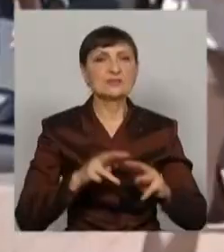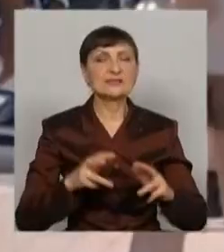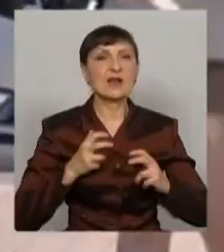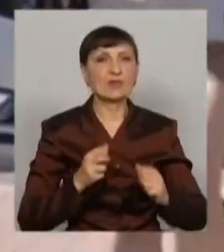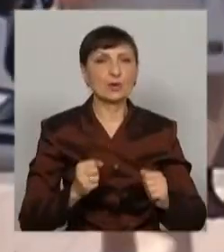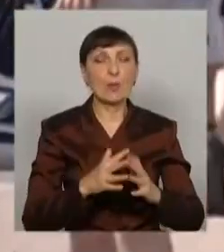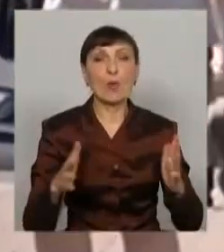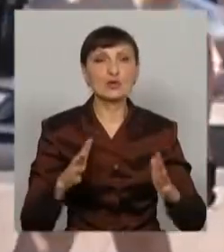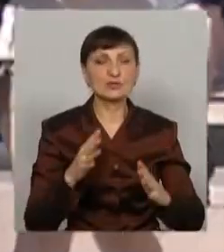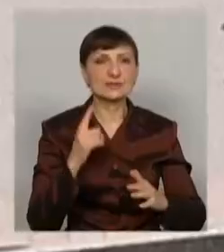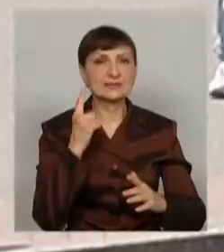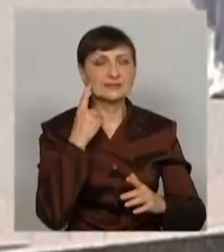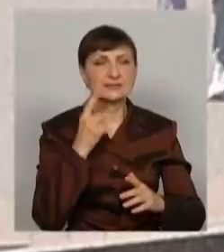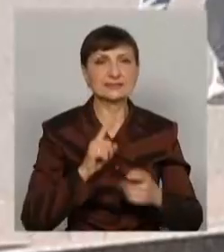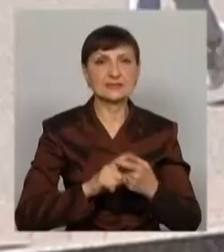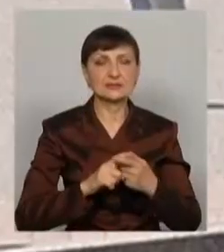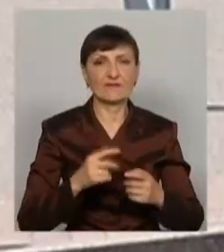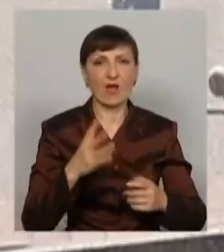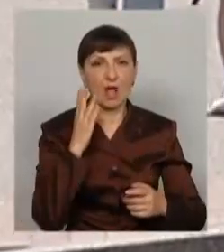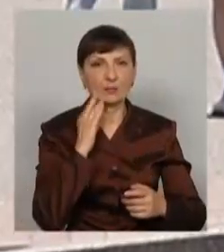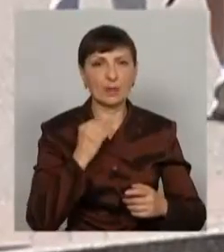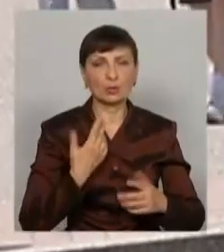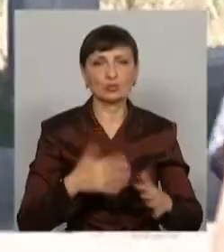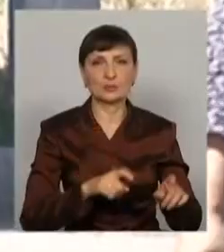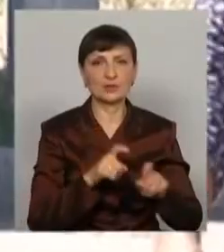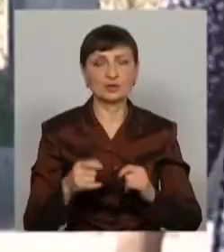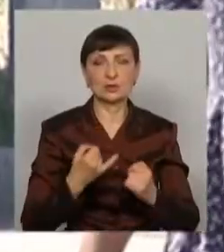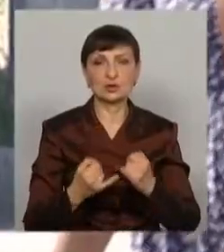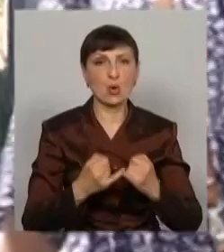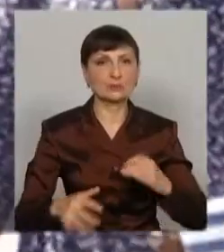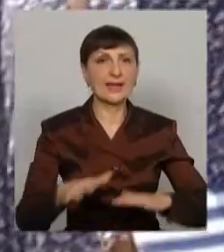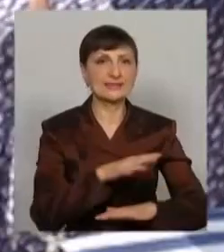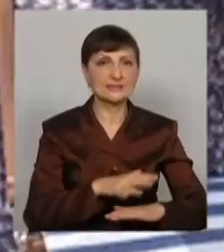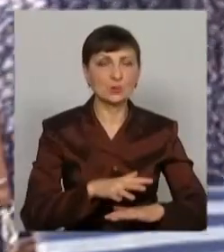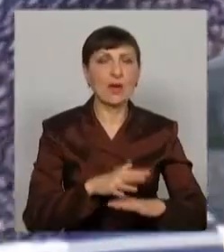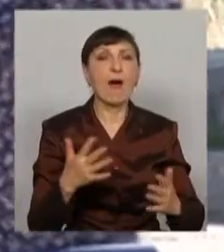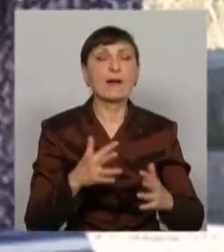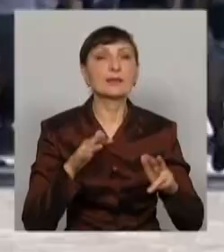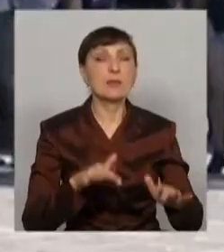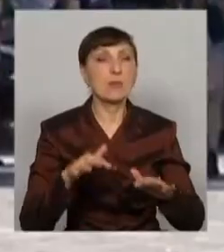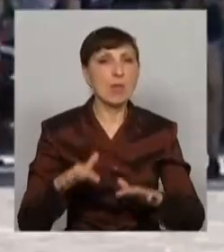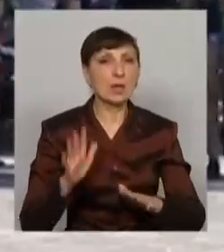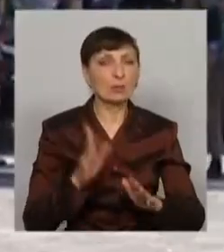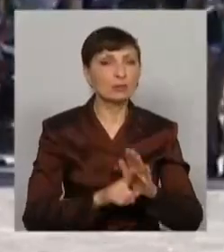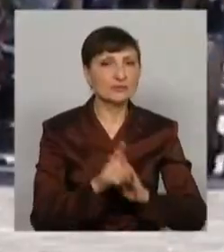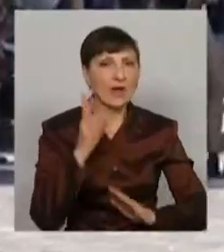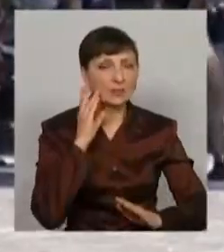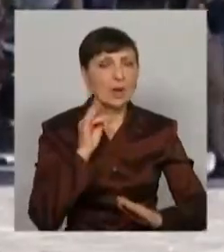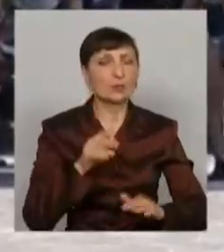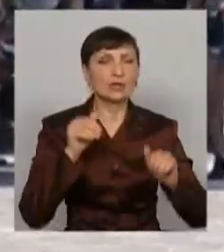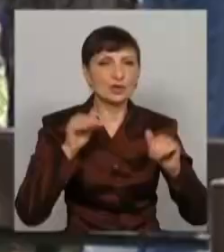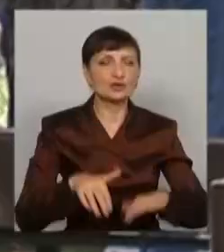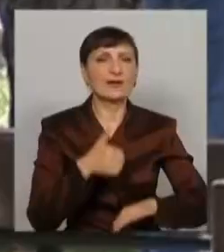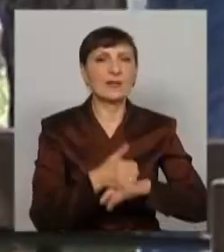всего заболевших в Алматы. Город сегодня перешел в желтую зону. А вот какие карантинные меры ведут для алматинцев, решит главный